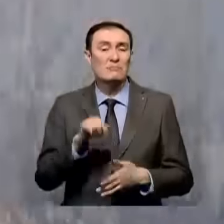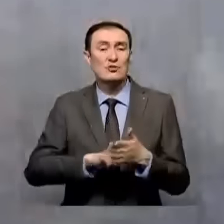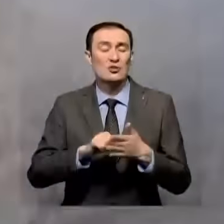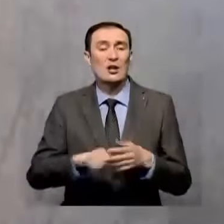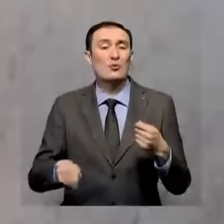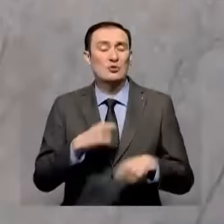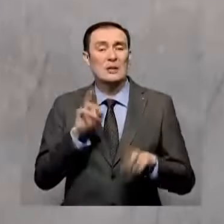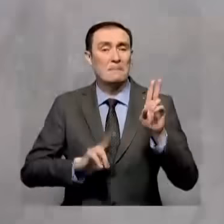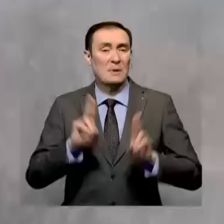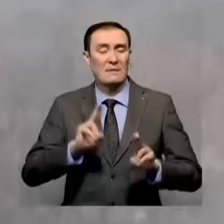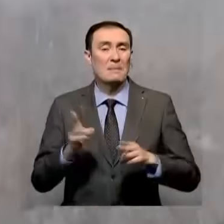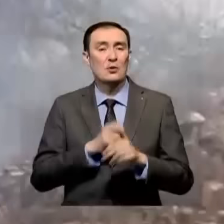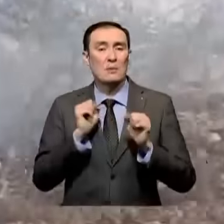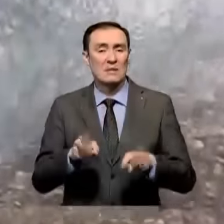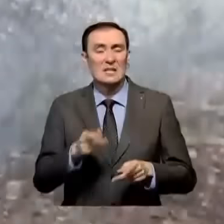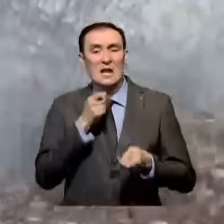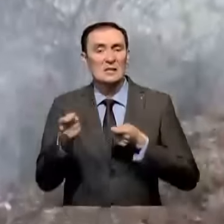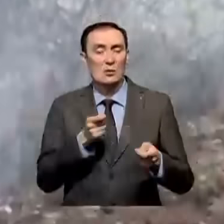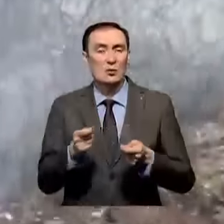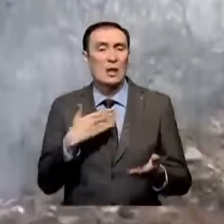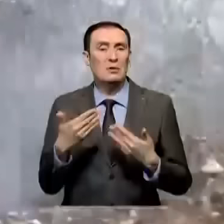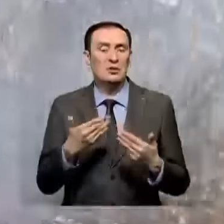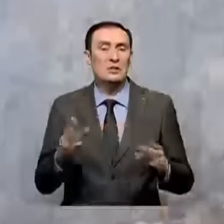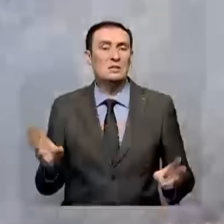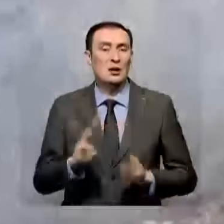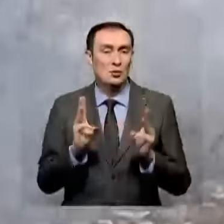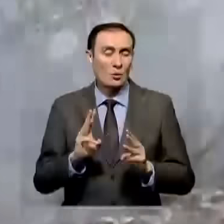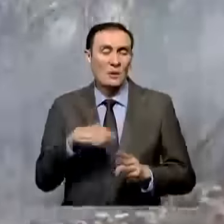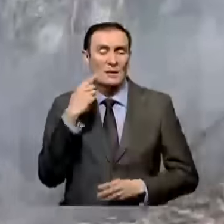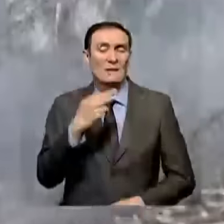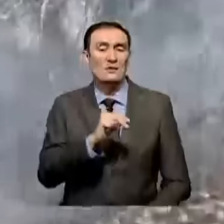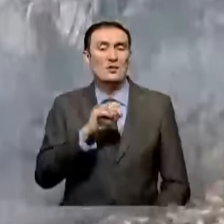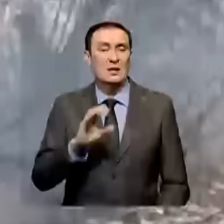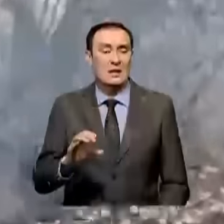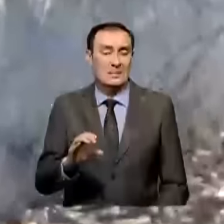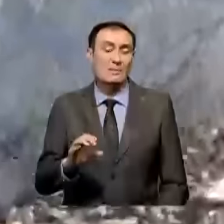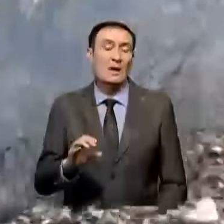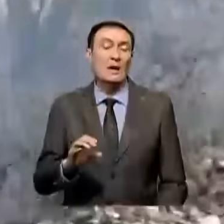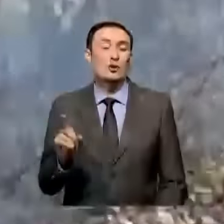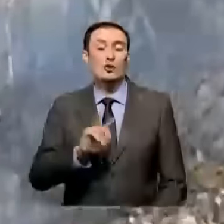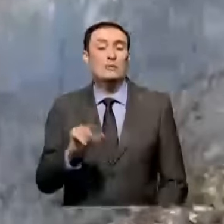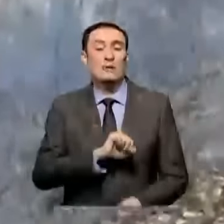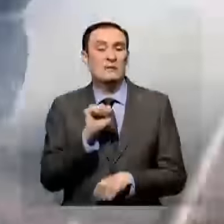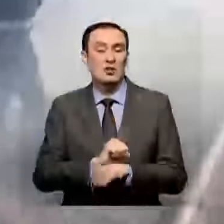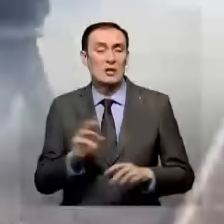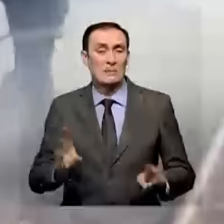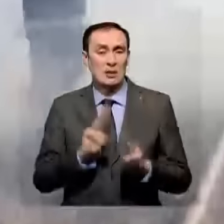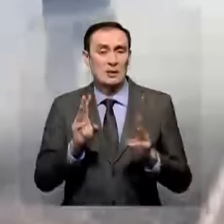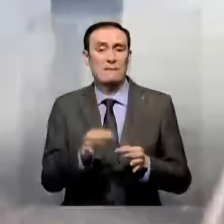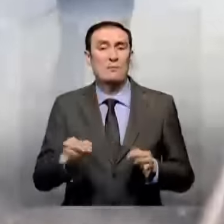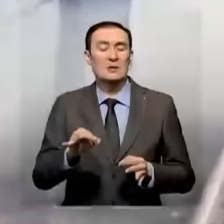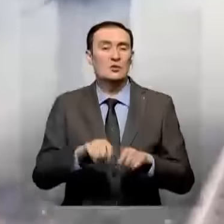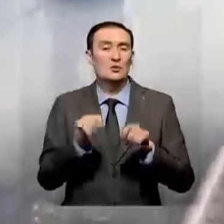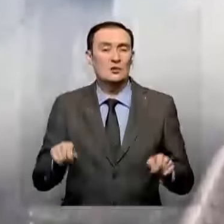правил пожарной безопасности и неосторожное обращение граждан с огнем, говорят в местном ДЧС. Для предотвращения пожаров в